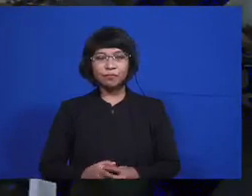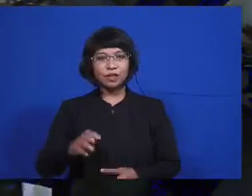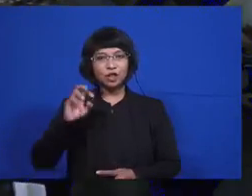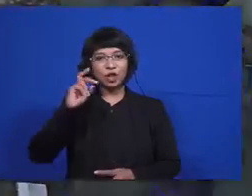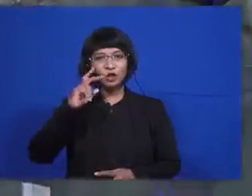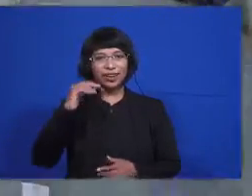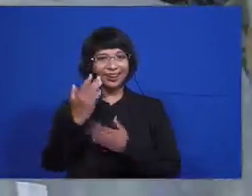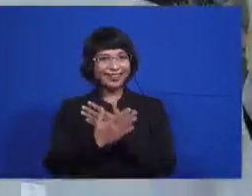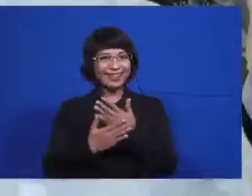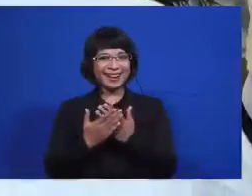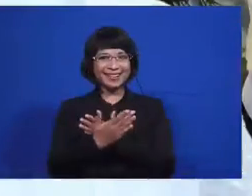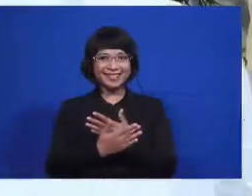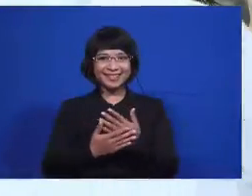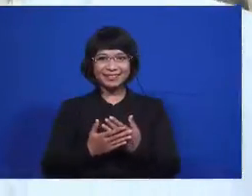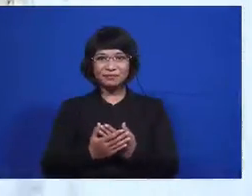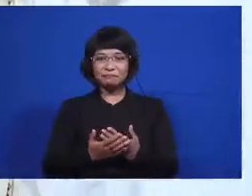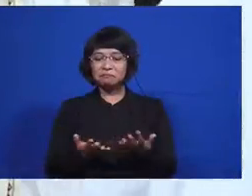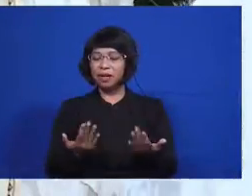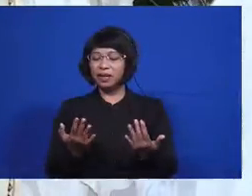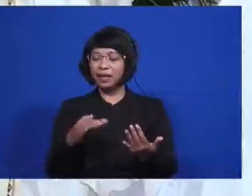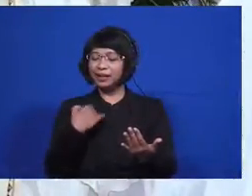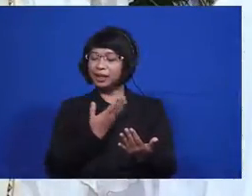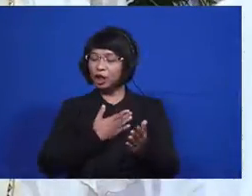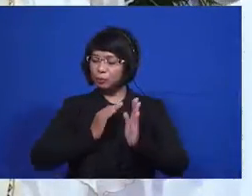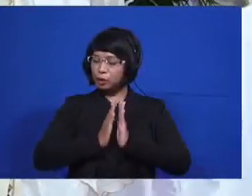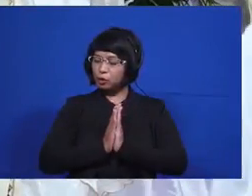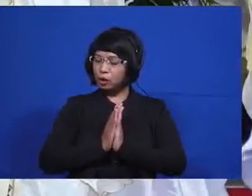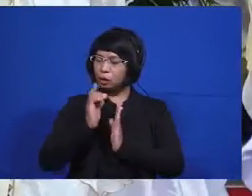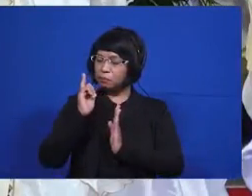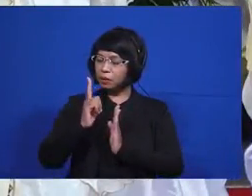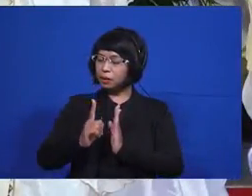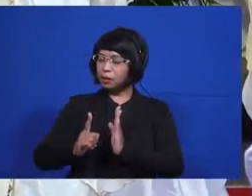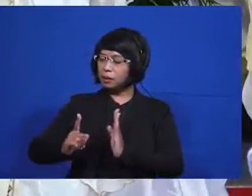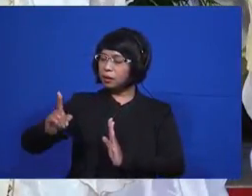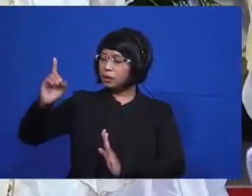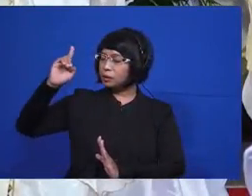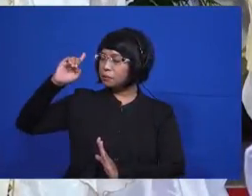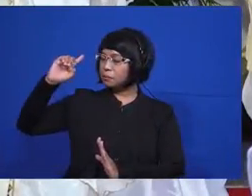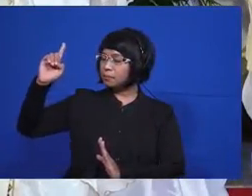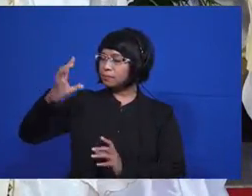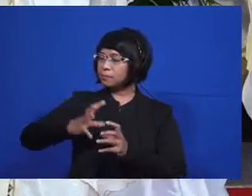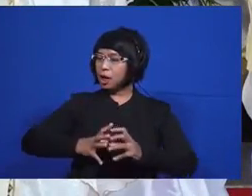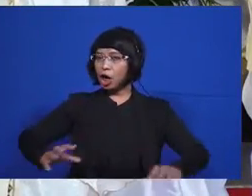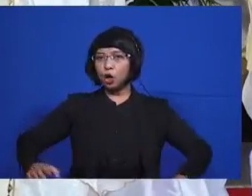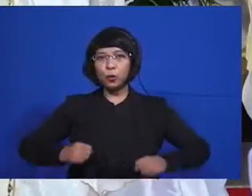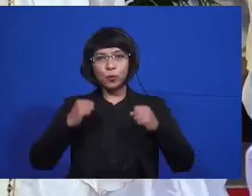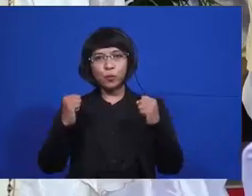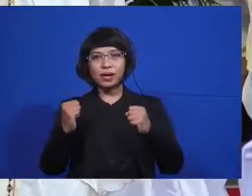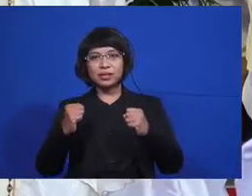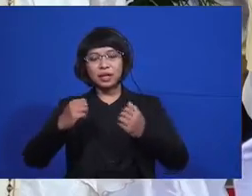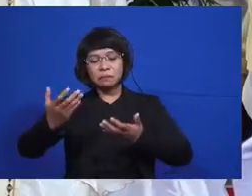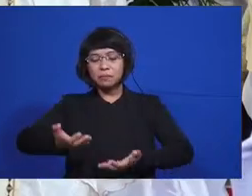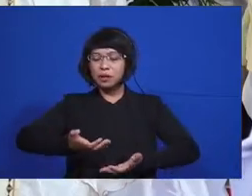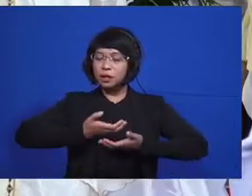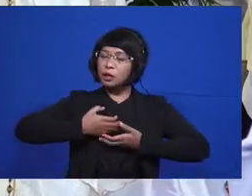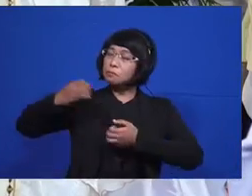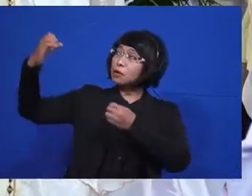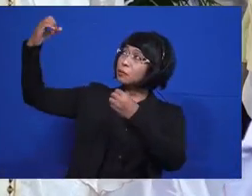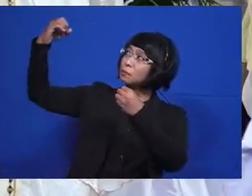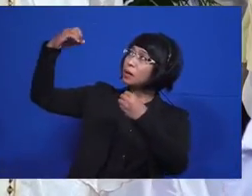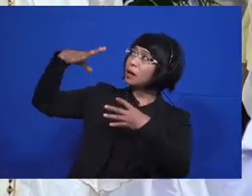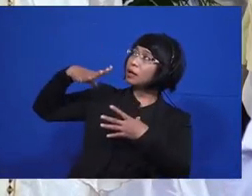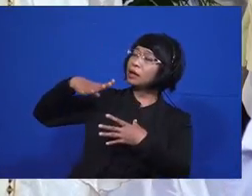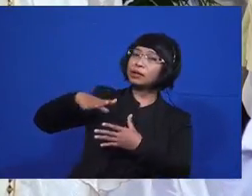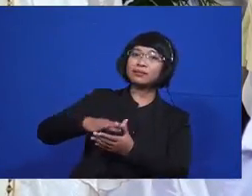Saudara-saudari yang terkasih, marilah kita berdoa kepada Allah Bapa yang Maha Kuasa. Semoga Ia berkenan melimpahkan